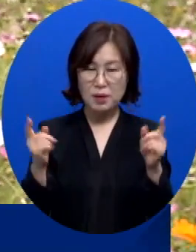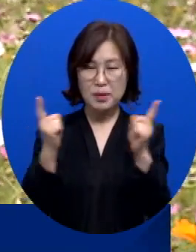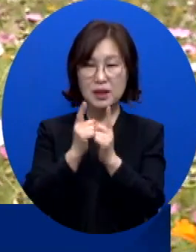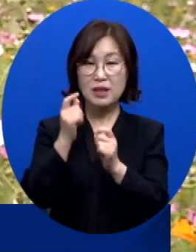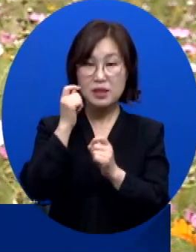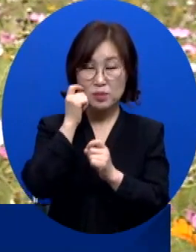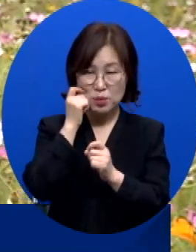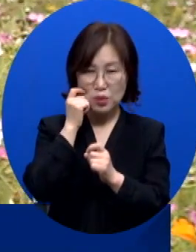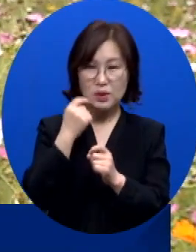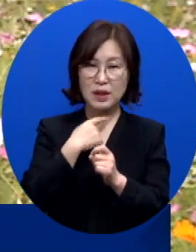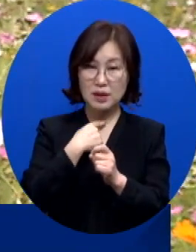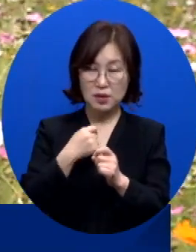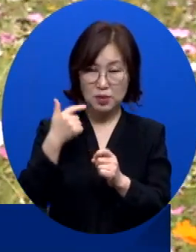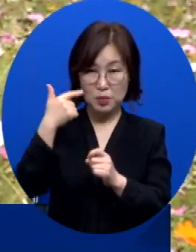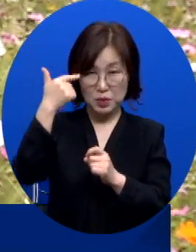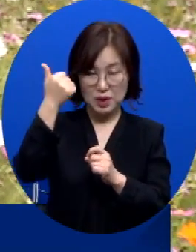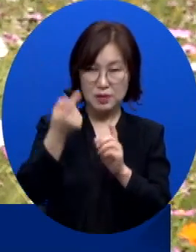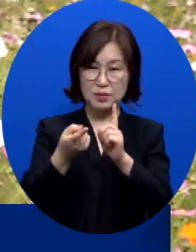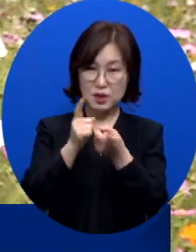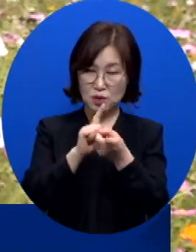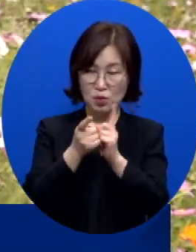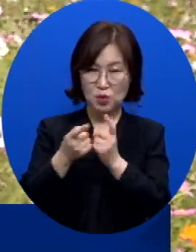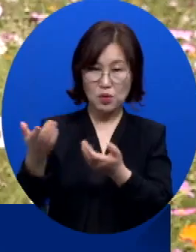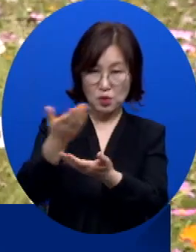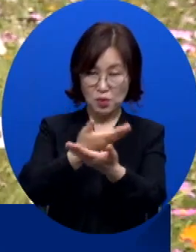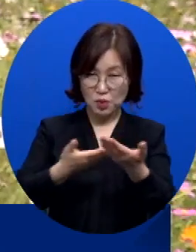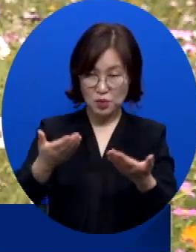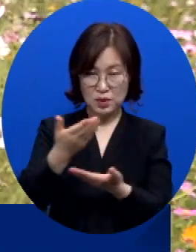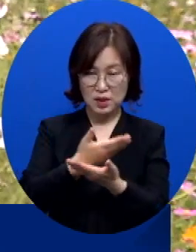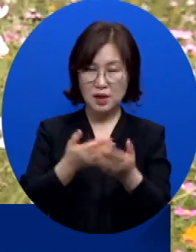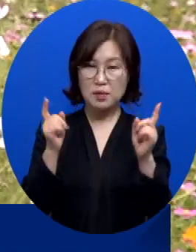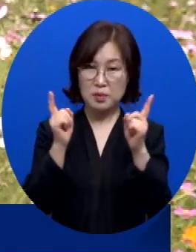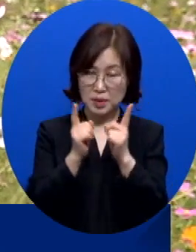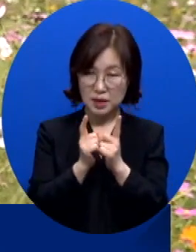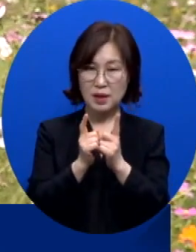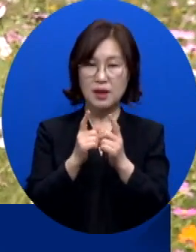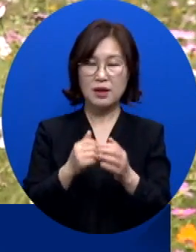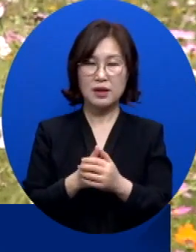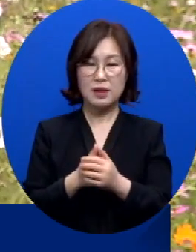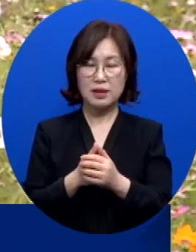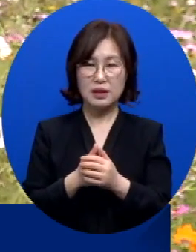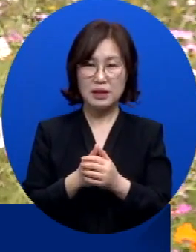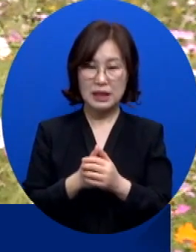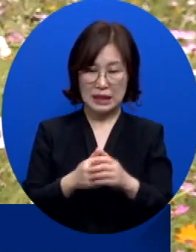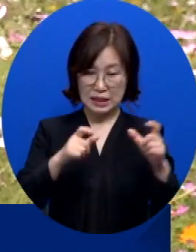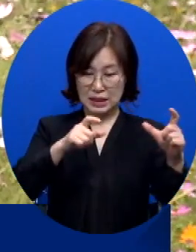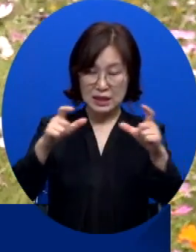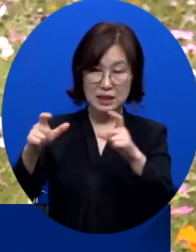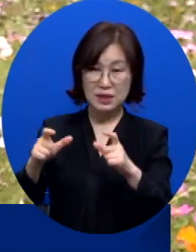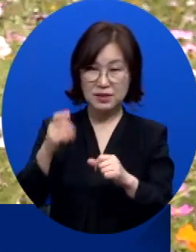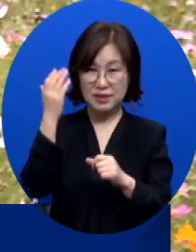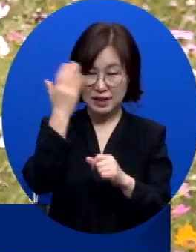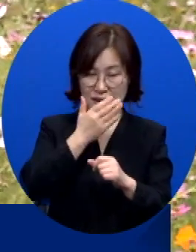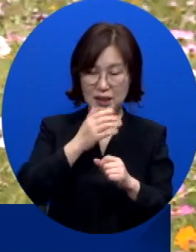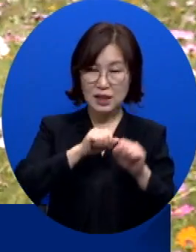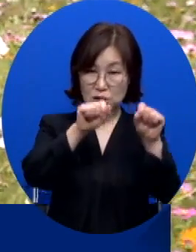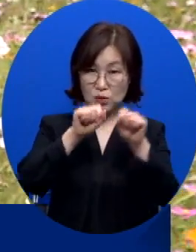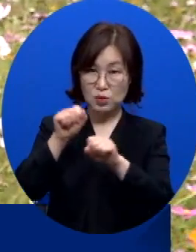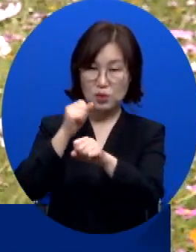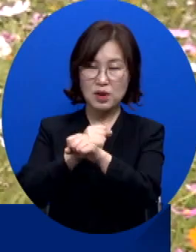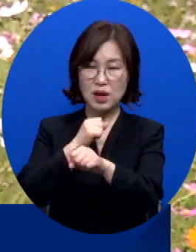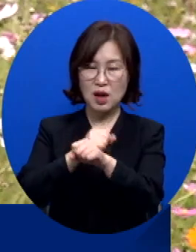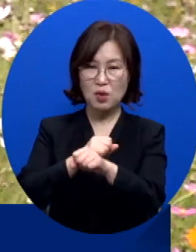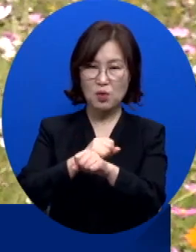활동도 못하던 우리 목사님들과 함께 오늘 모여서 이 지역 정화운동도 하고